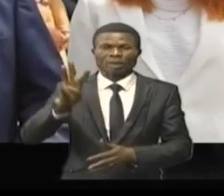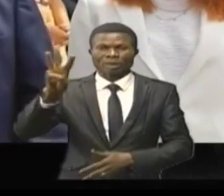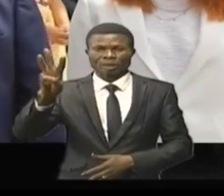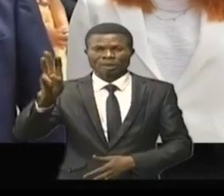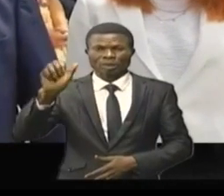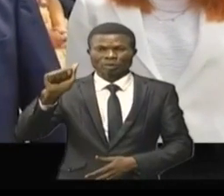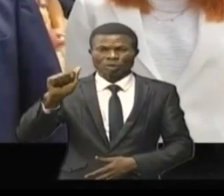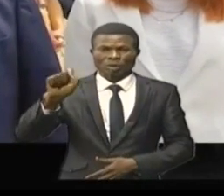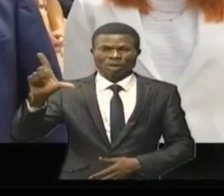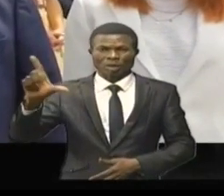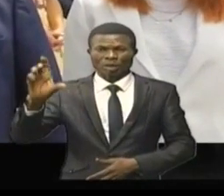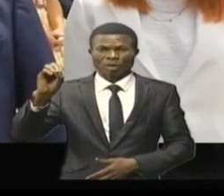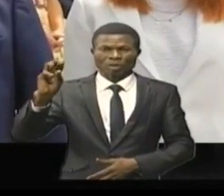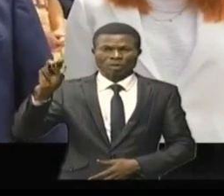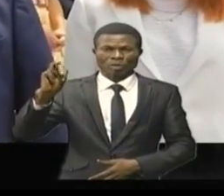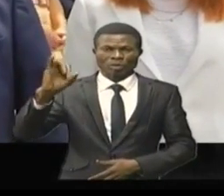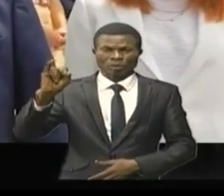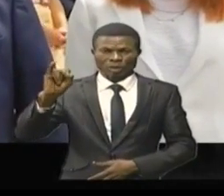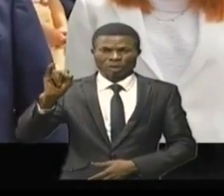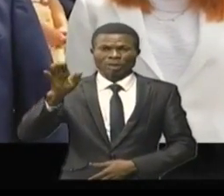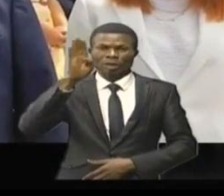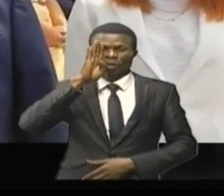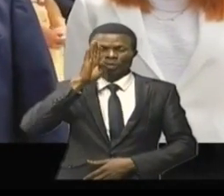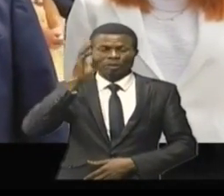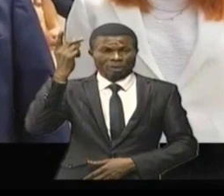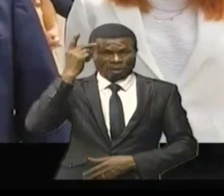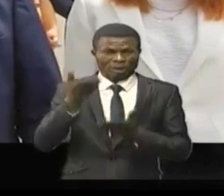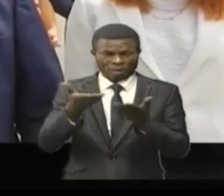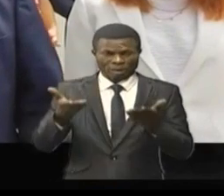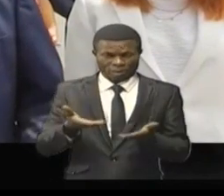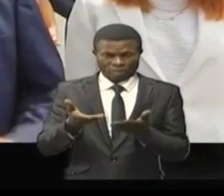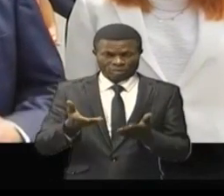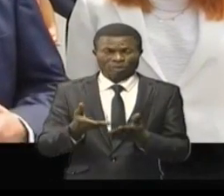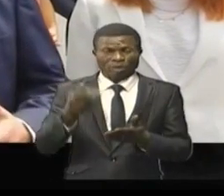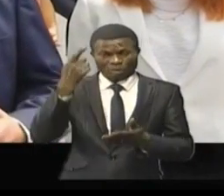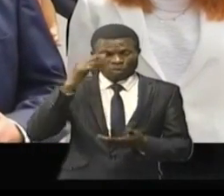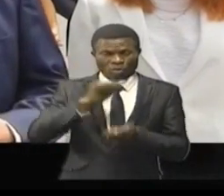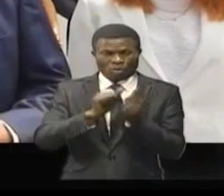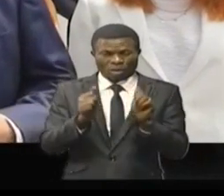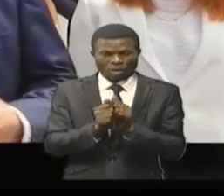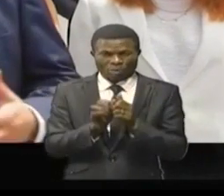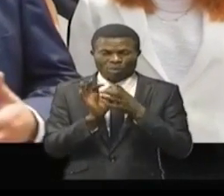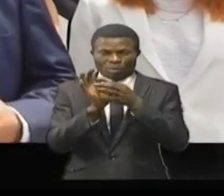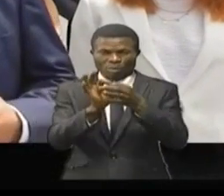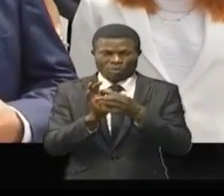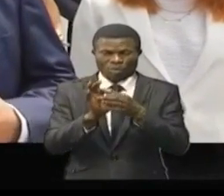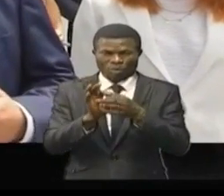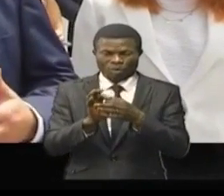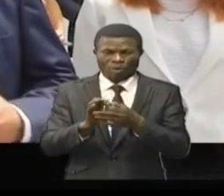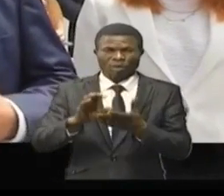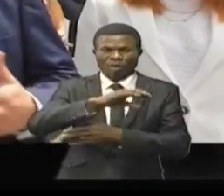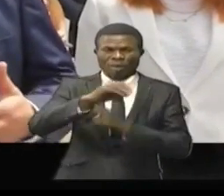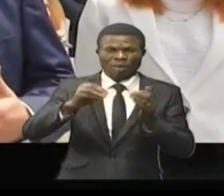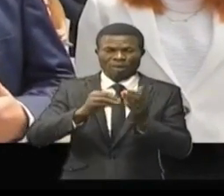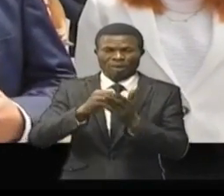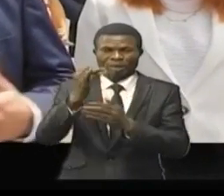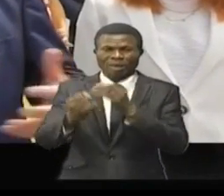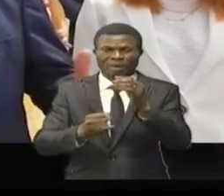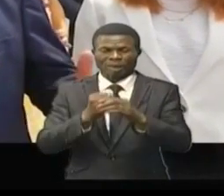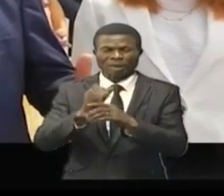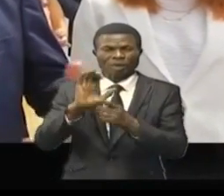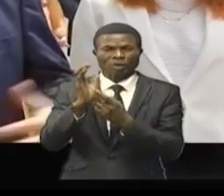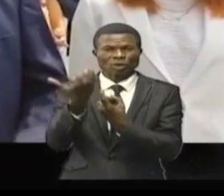cadre de la coopération, la Fédération Wallonie-Bruxelles, c'est le seul centre Wallonie-Bruxelles international culturel